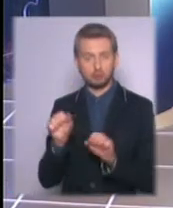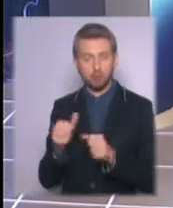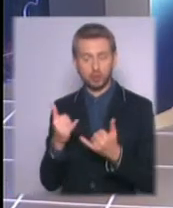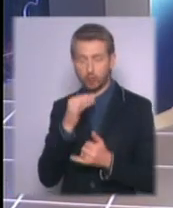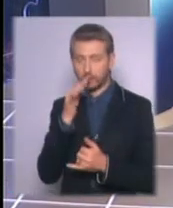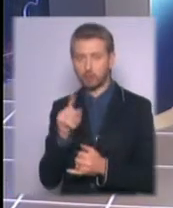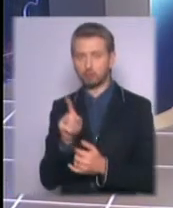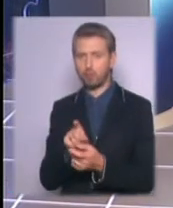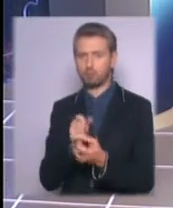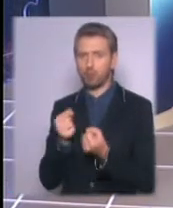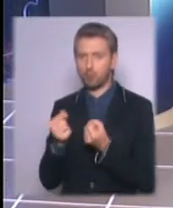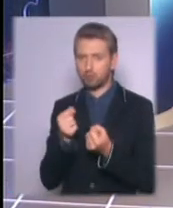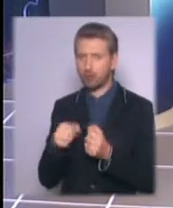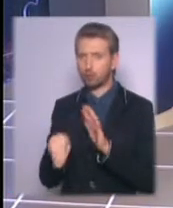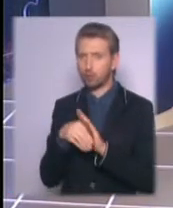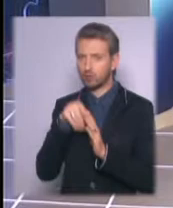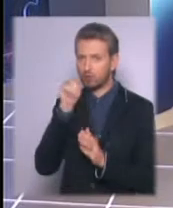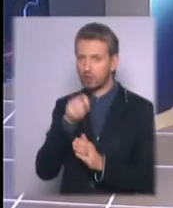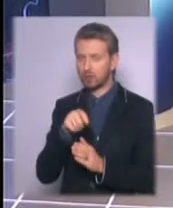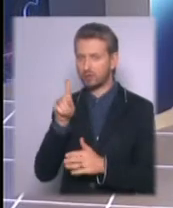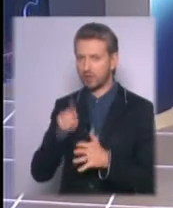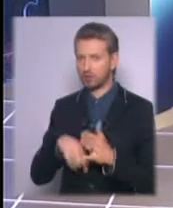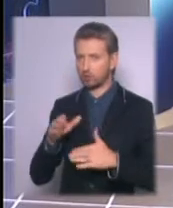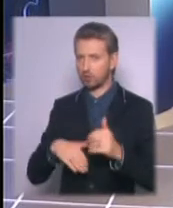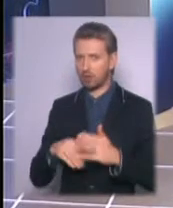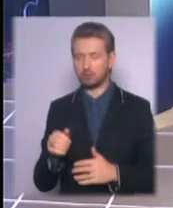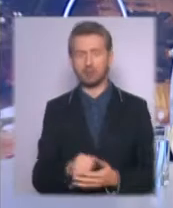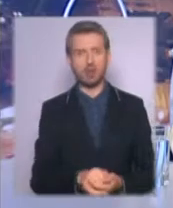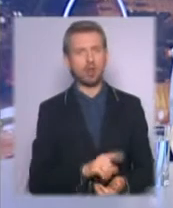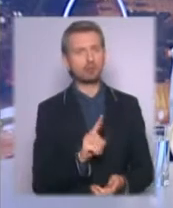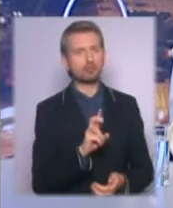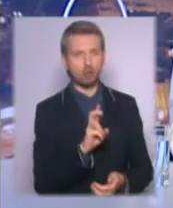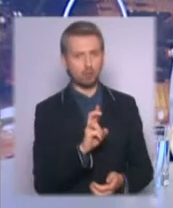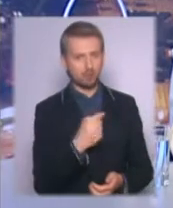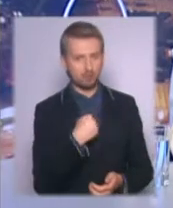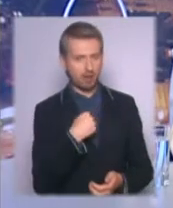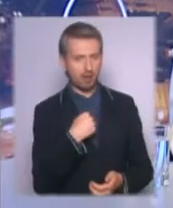боротьба з корупцією в Україні в надійних руках? Щоб я не знав про цю людину,